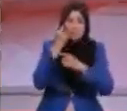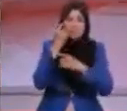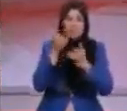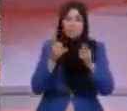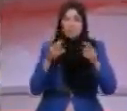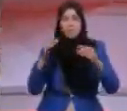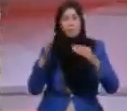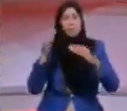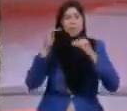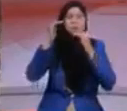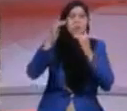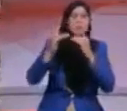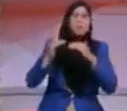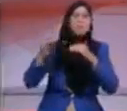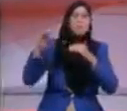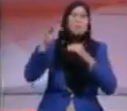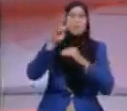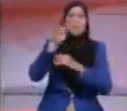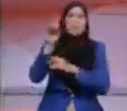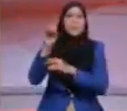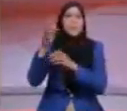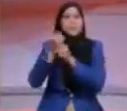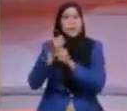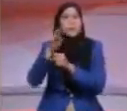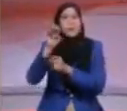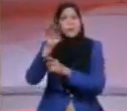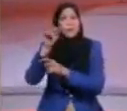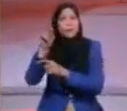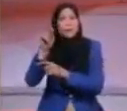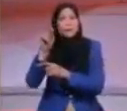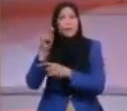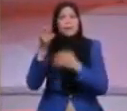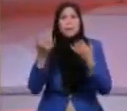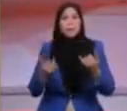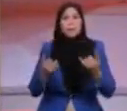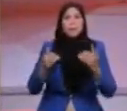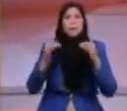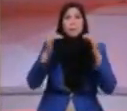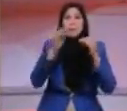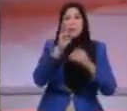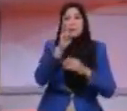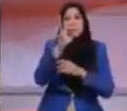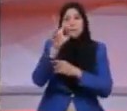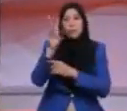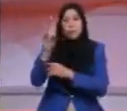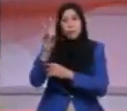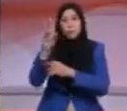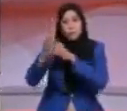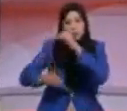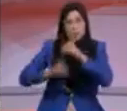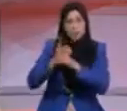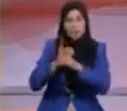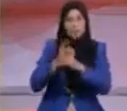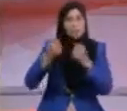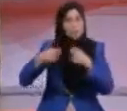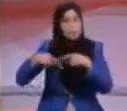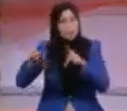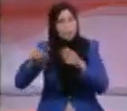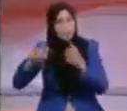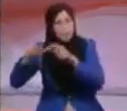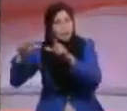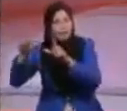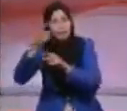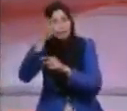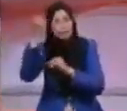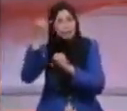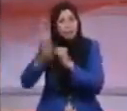ke Pablo untuk layak secara omerin mereka yuzwan yang berada pada kedudukan 67 dunia masih berpeluang untuk layak crenated hari